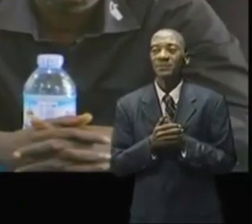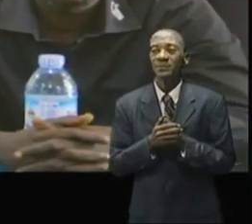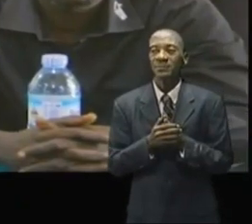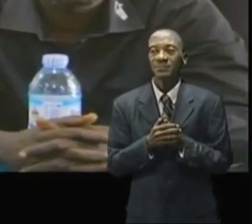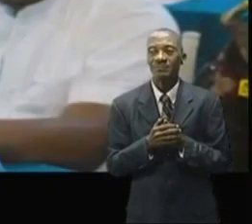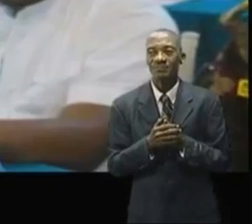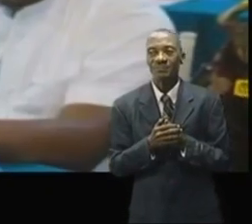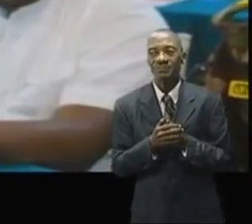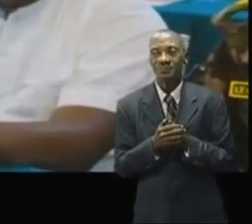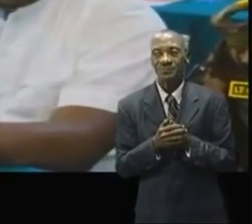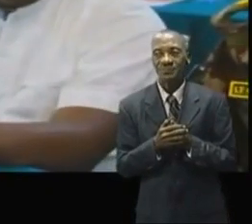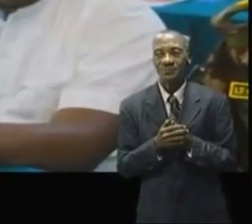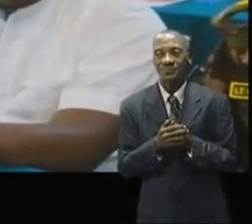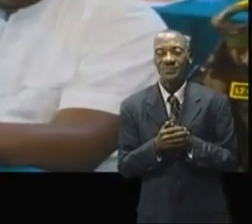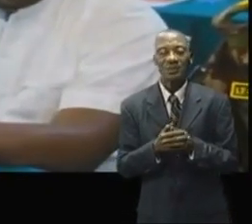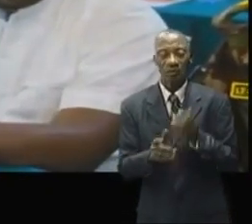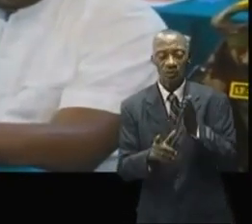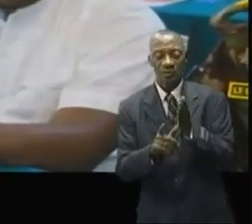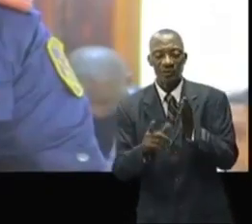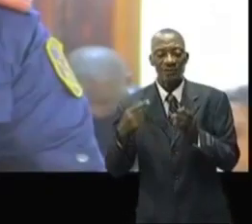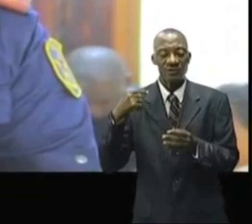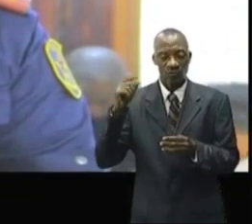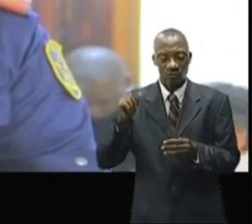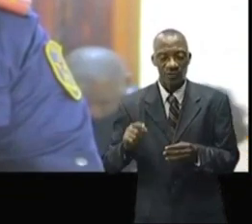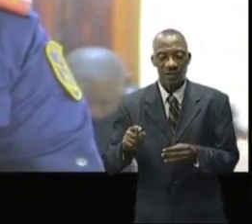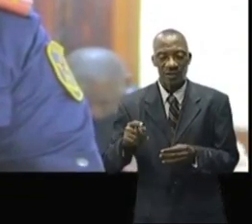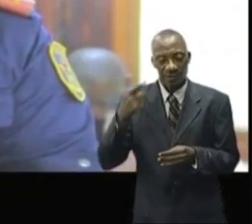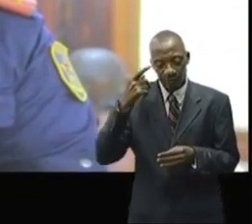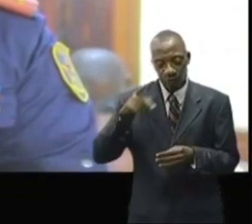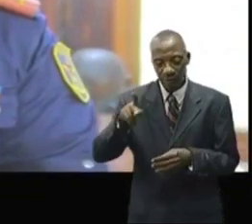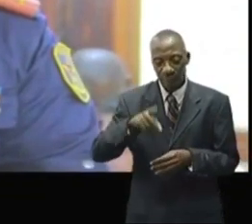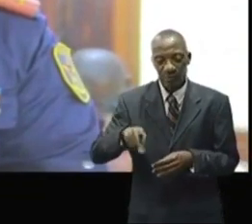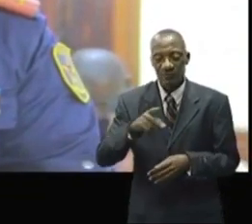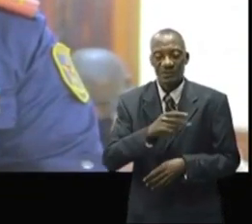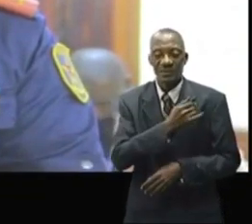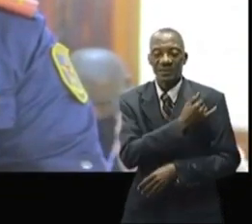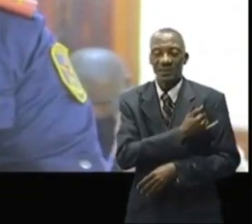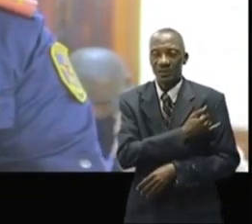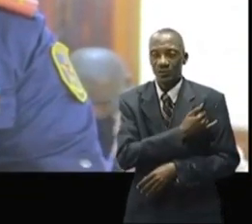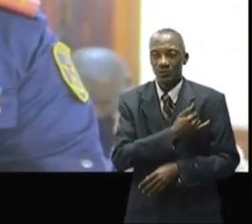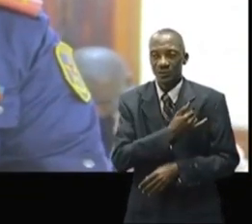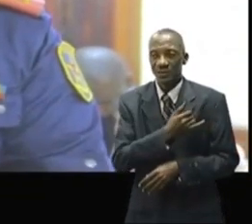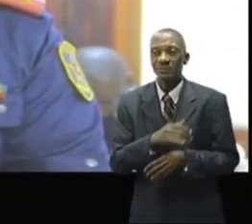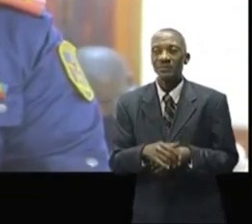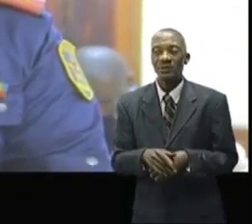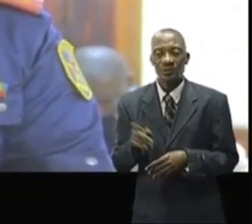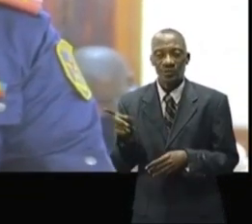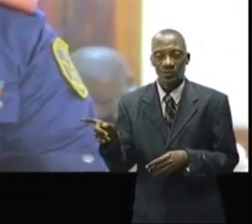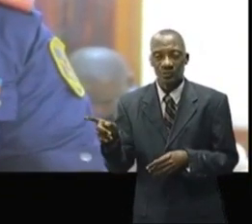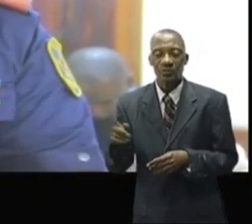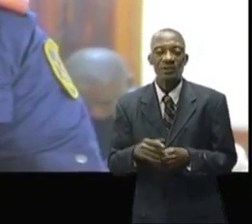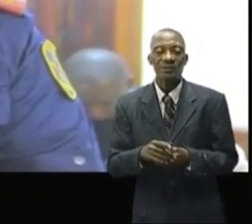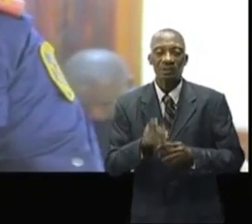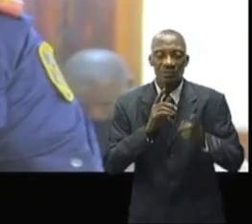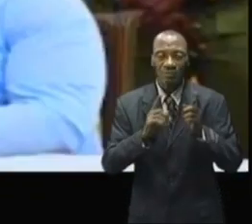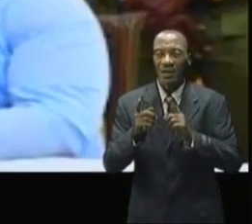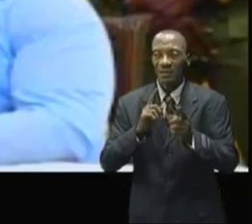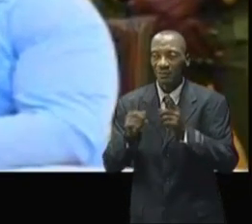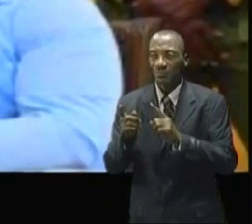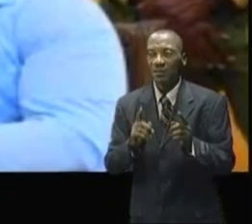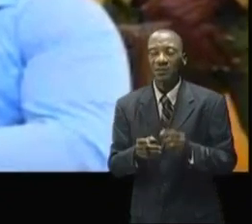sa part, le vice-gouverneur de l'Ituri, le commissaire divisionnaire Raoul Tchaloui, s'est félicité de la prouesse du chef de